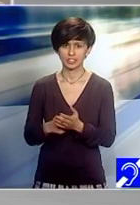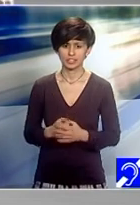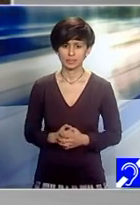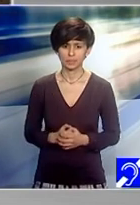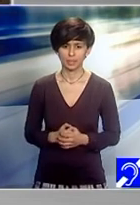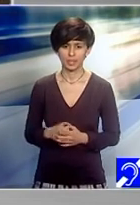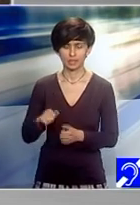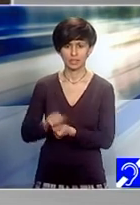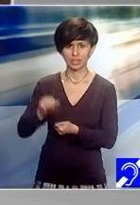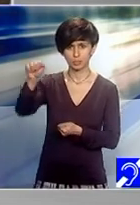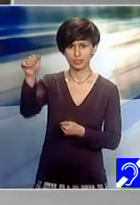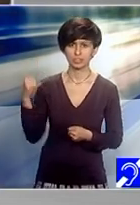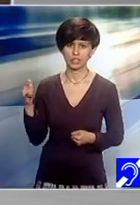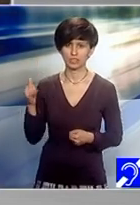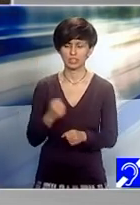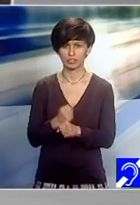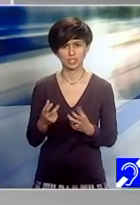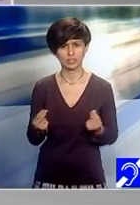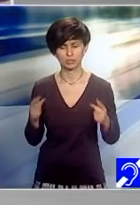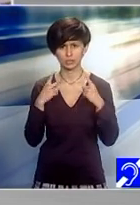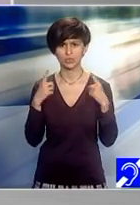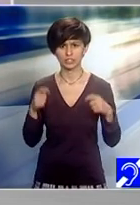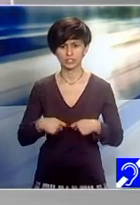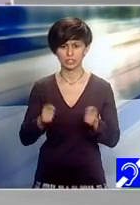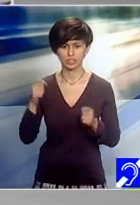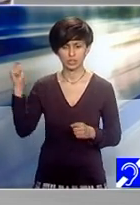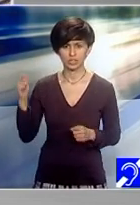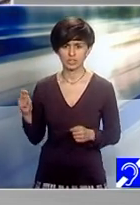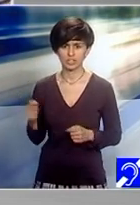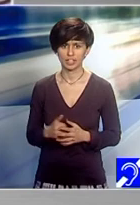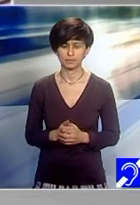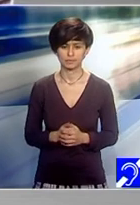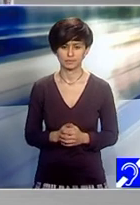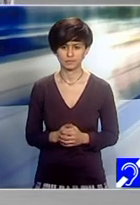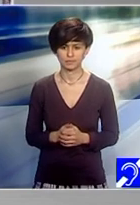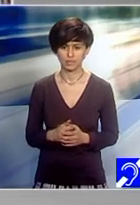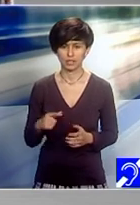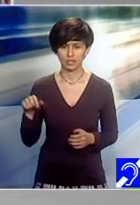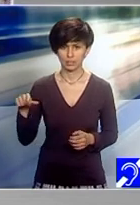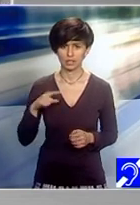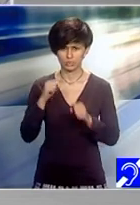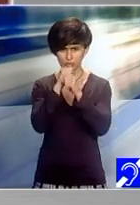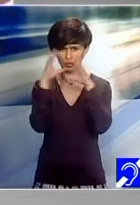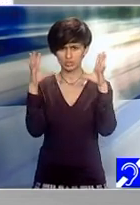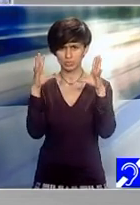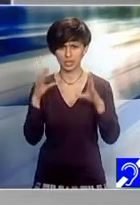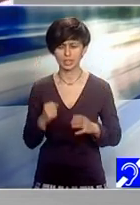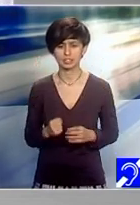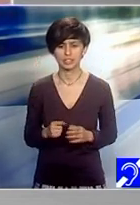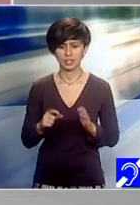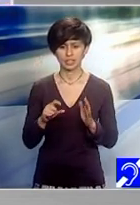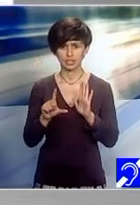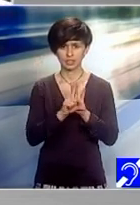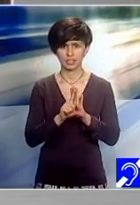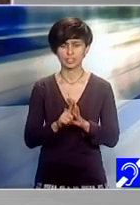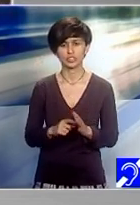de profesori din toată țara. Ei sunt speriați că viitorul proiect de ordonanță va conține prevederi asemănătoare cu cel abandonat. Acela, spun ei, ar fi